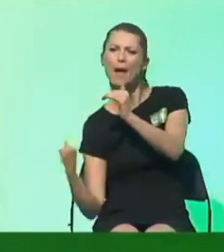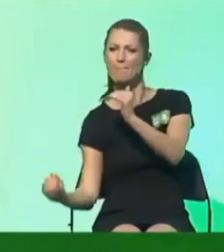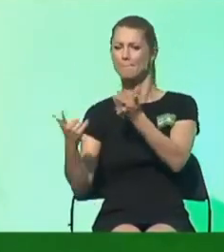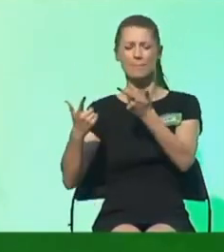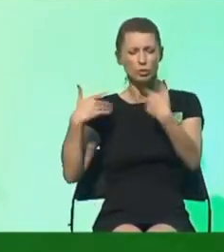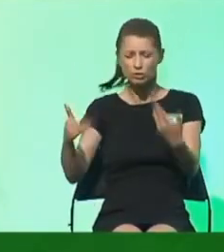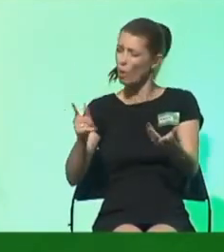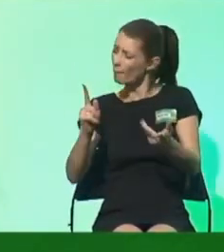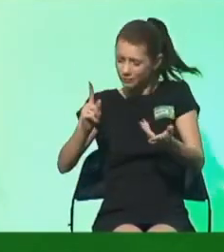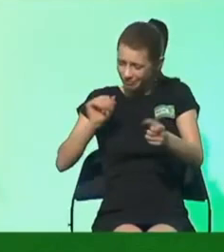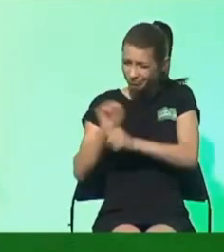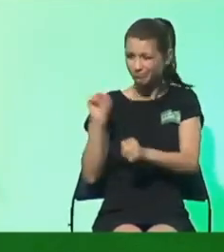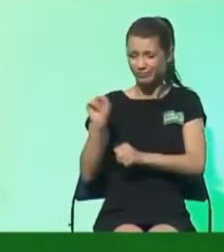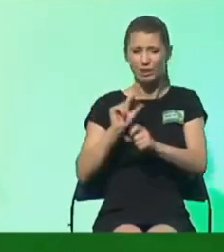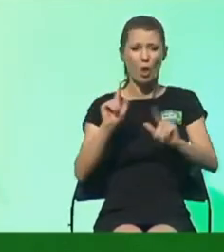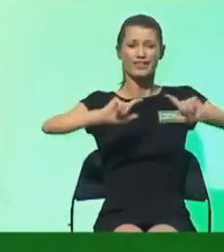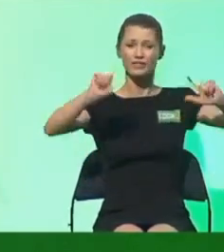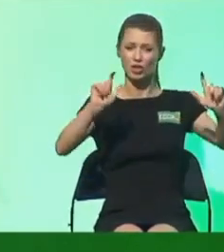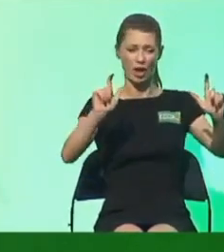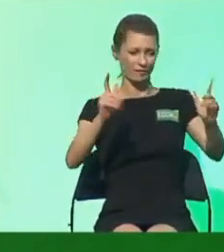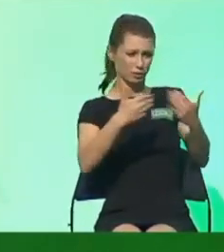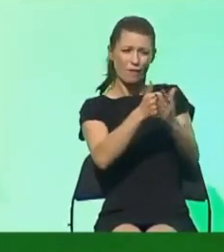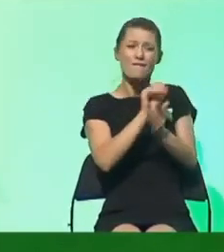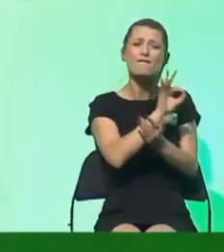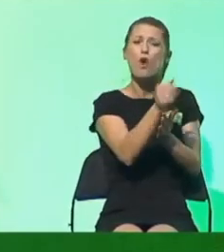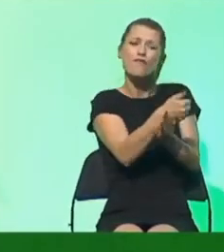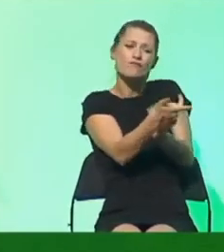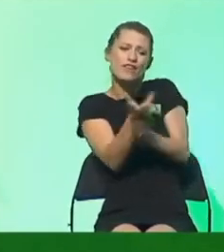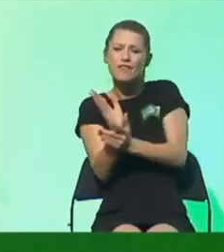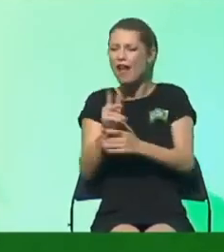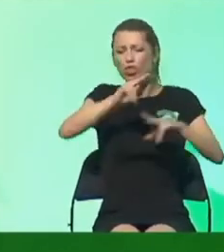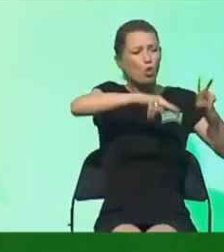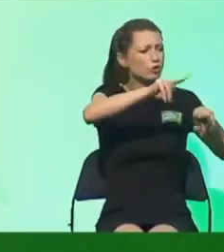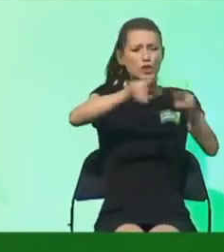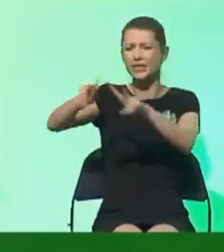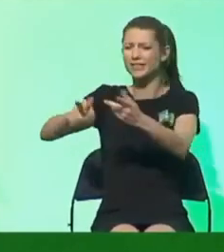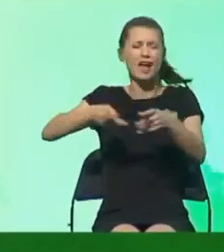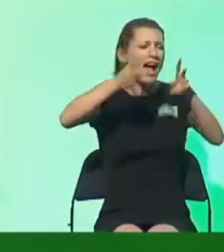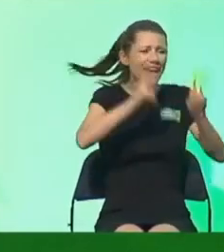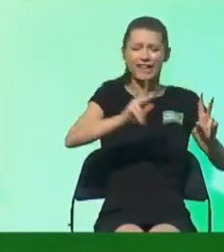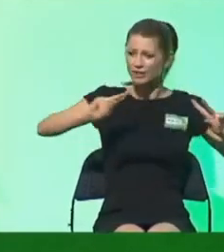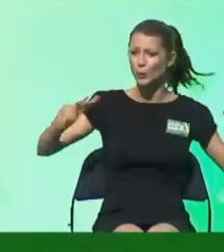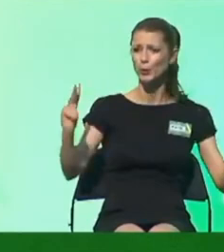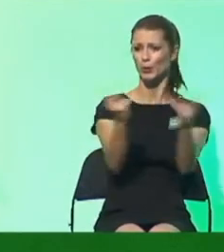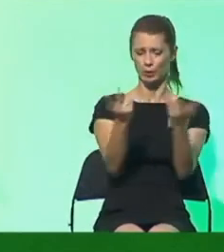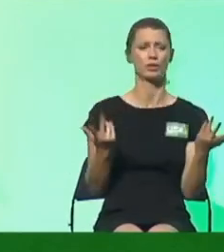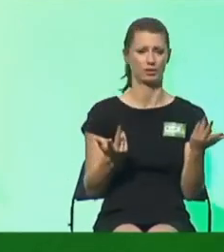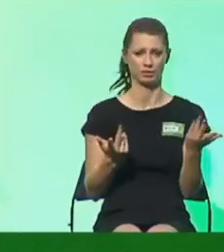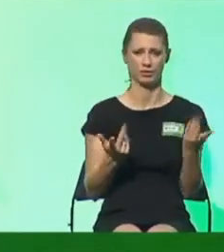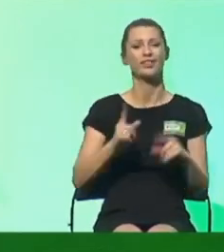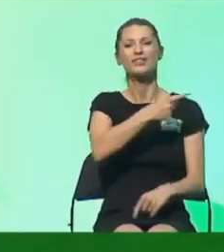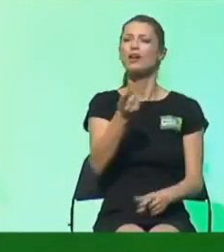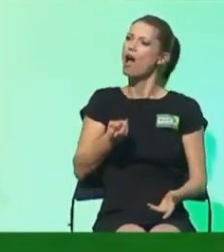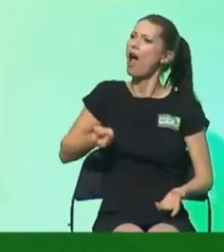wir aufstehen für eine Gesellschaft der vielen, in der wir in all unserer Unterschiedlichkeit gleich an Rechten und gleich an Würde sind. Und das heißt,